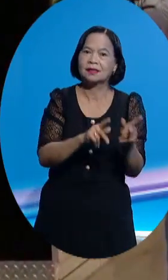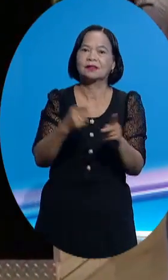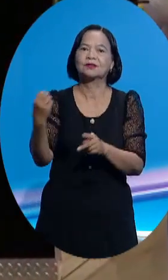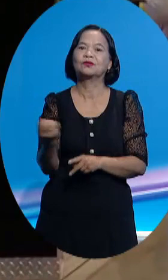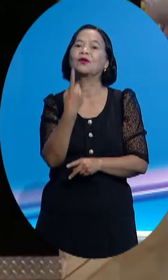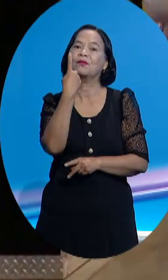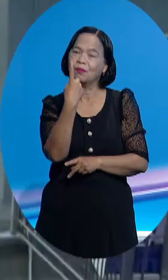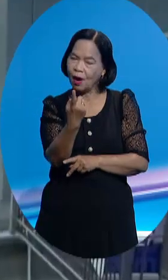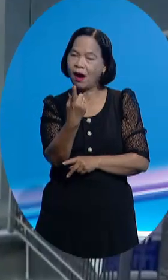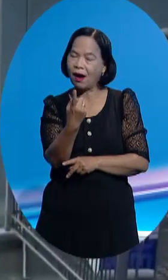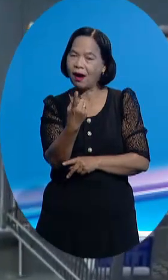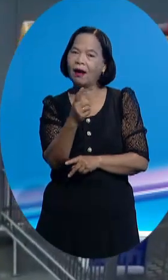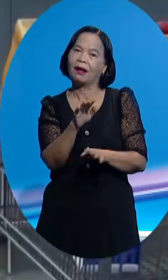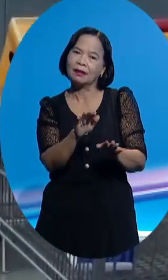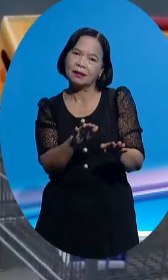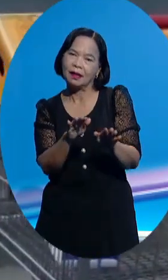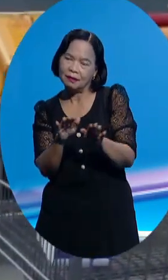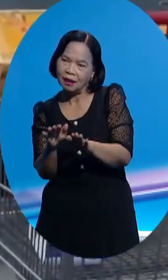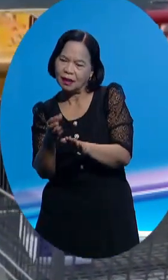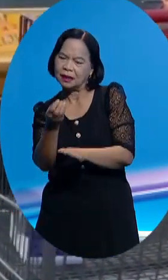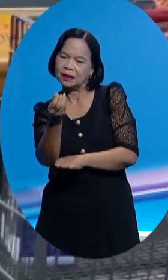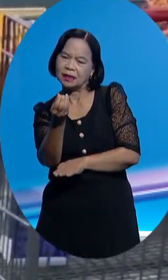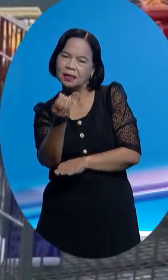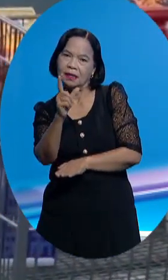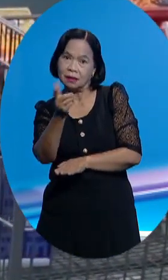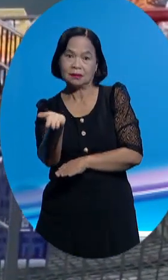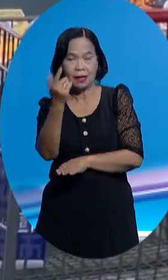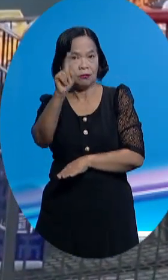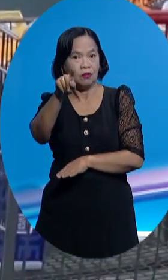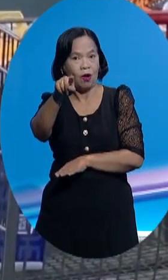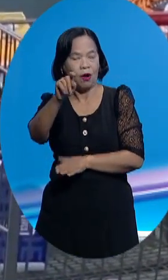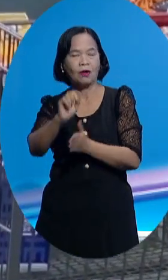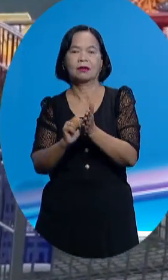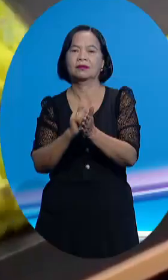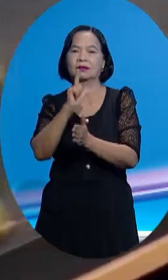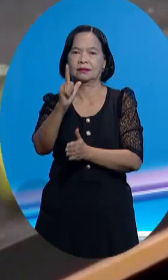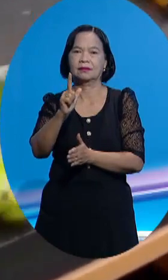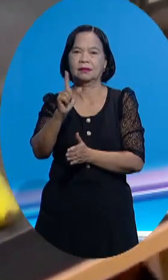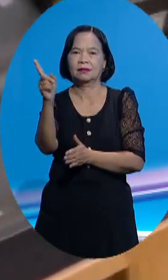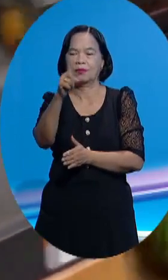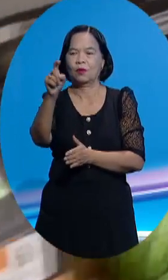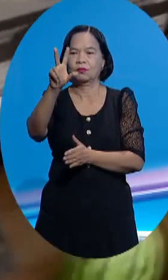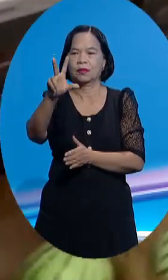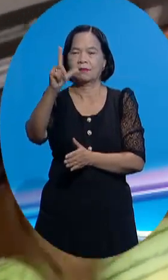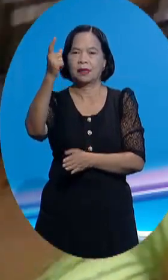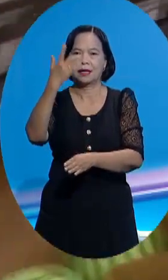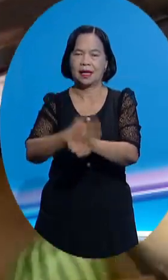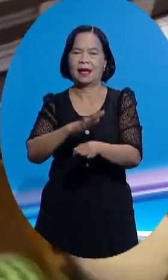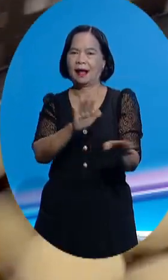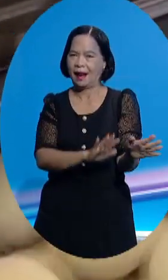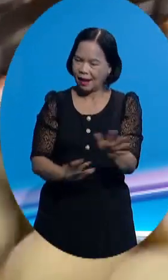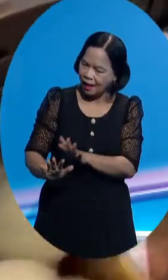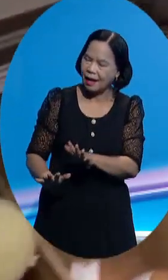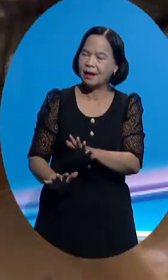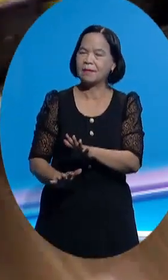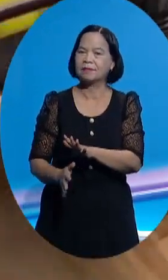1 thế giới đã tiến triển chậm lại, nhưng tiền lương vẫn tăng mạnh. Trong tháng 7 vừa qua, đã có thêm 187.000 việc làm được tạo ra,